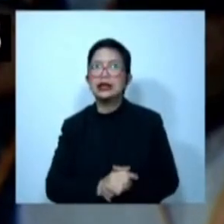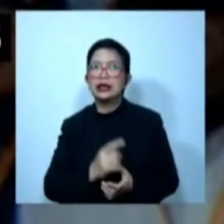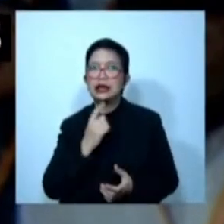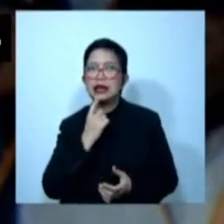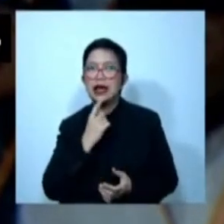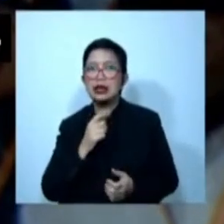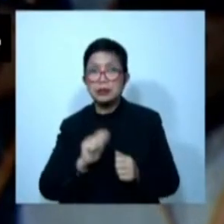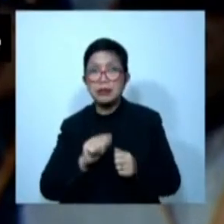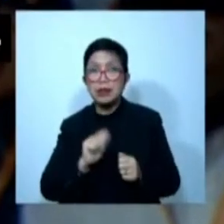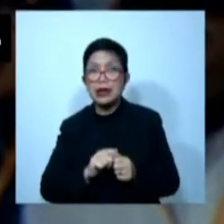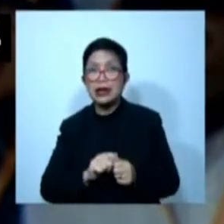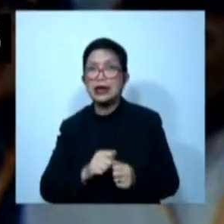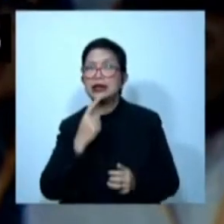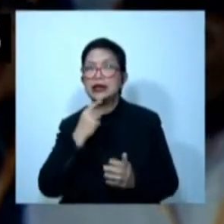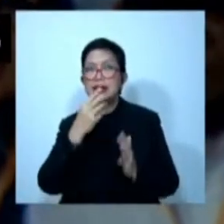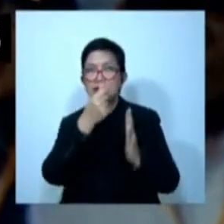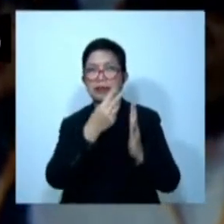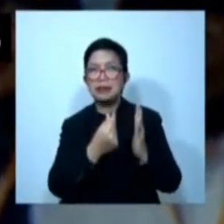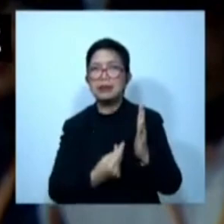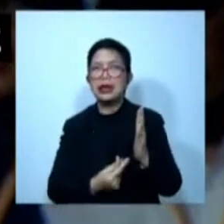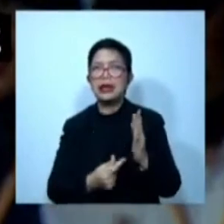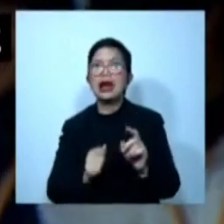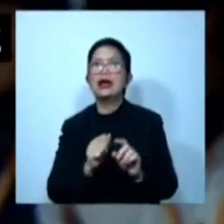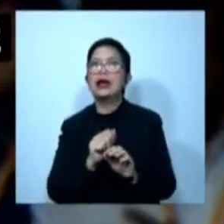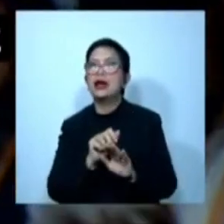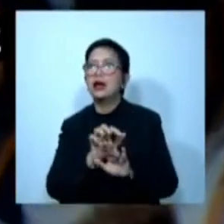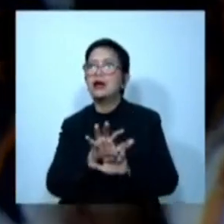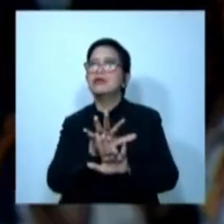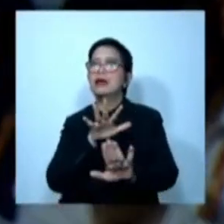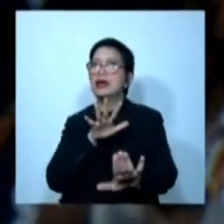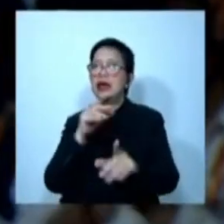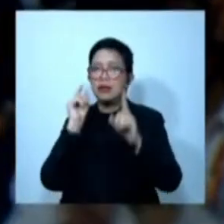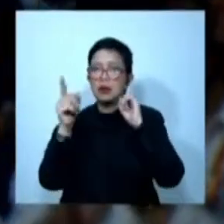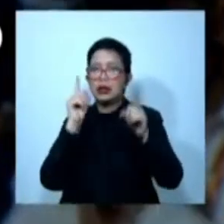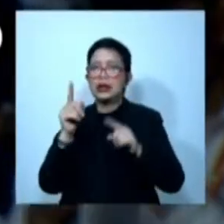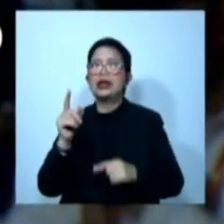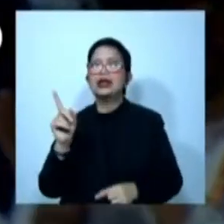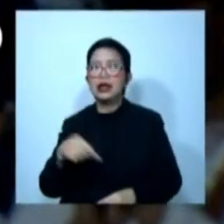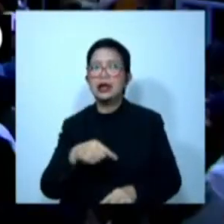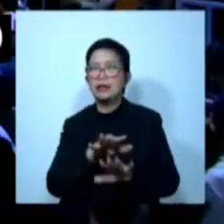pembiayaan politik oleh partai politik. Terima kasih. Baik.